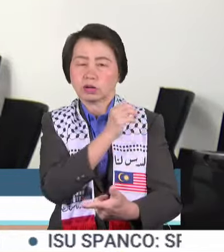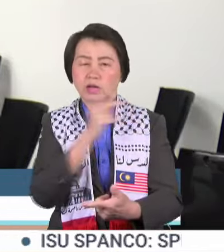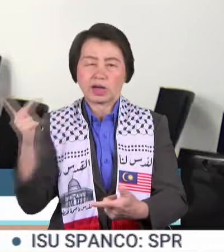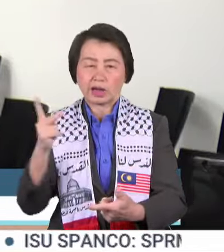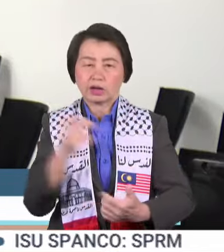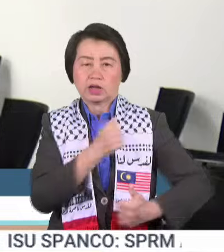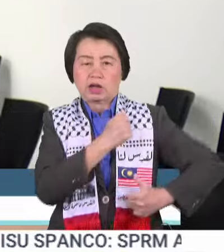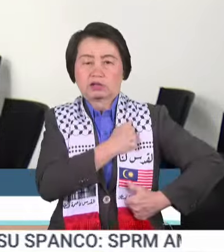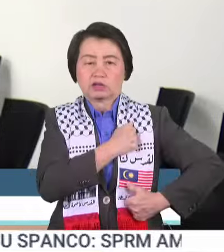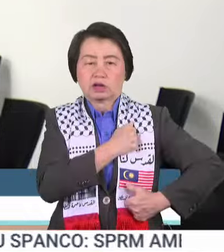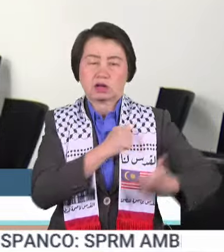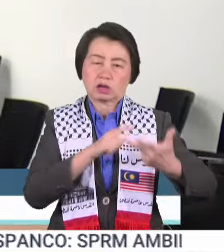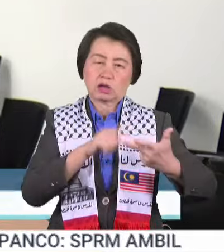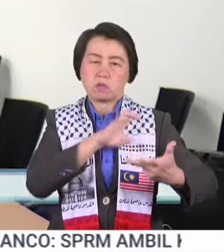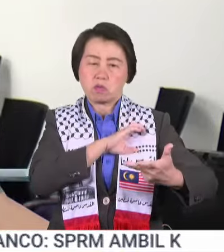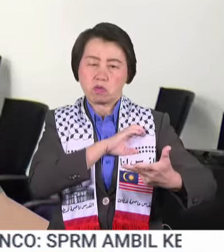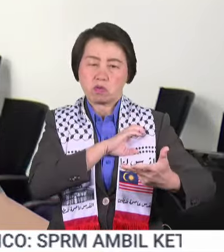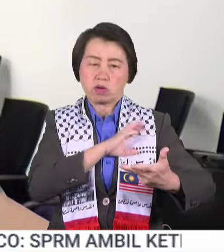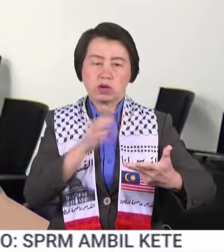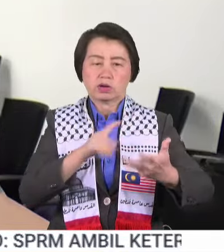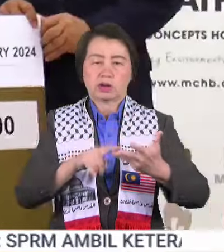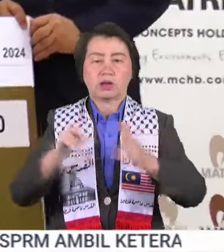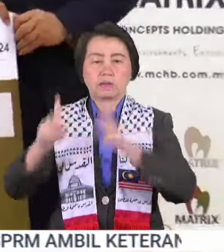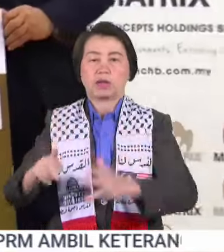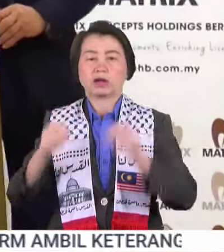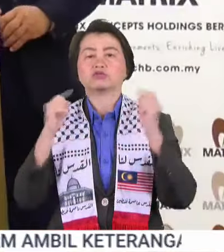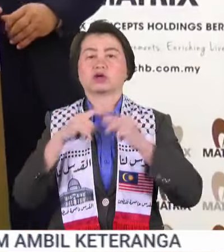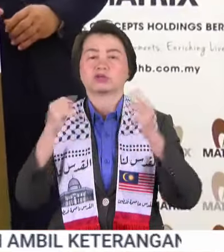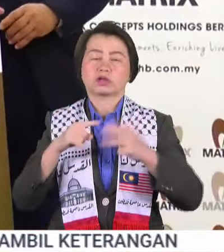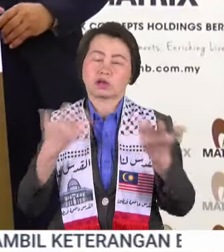askar, polis daripada pihak swasta.